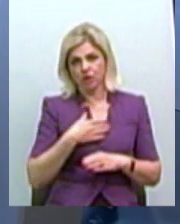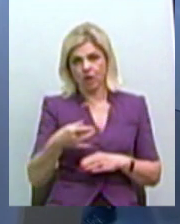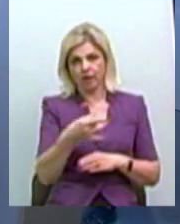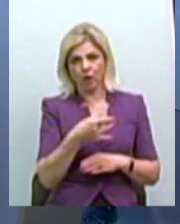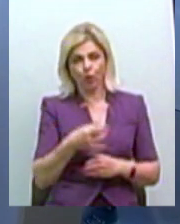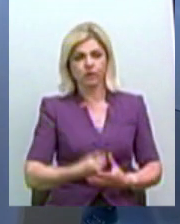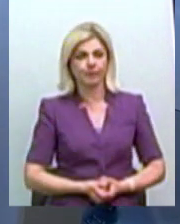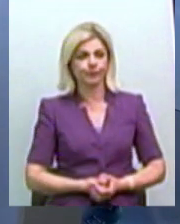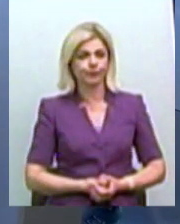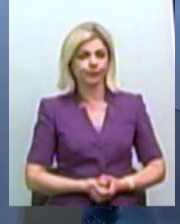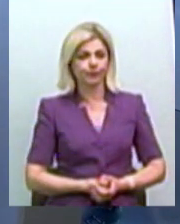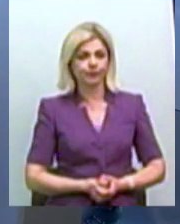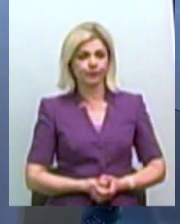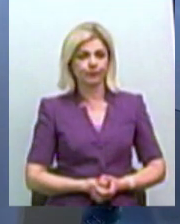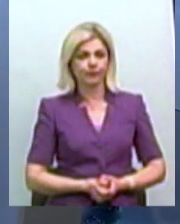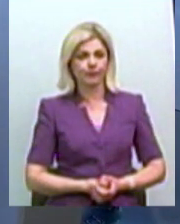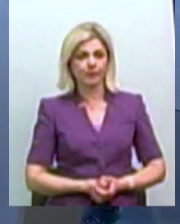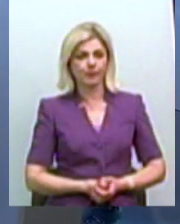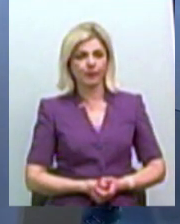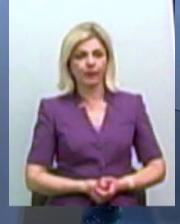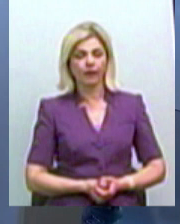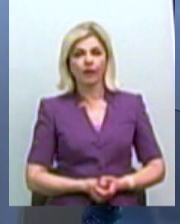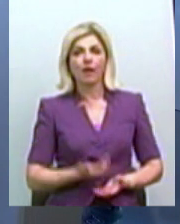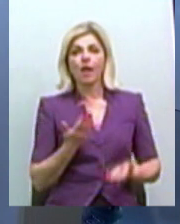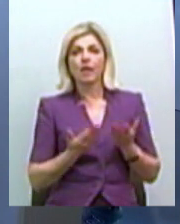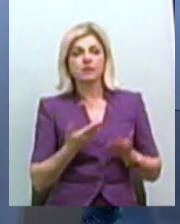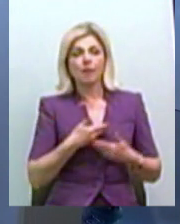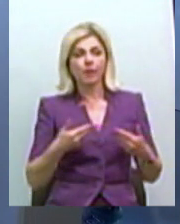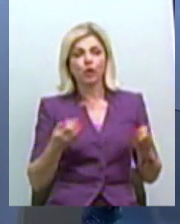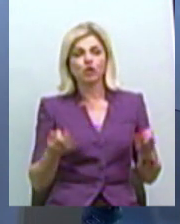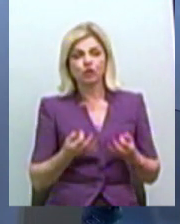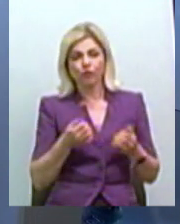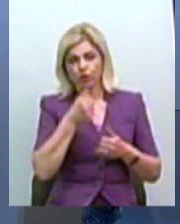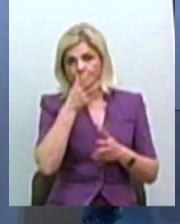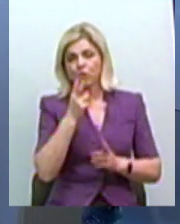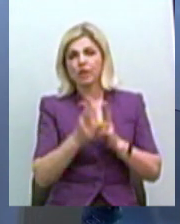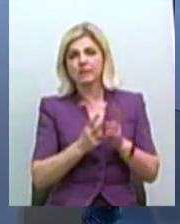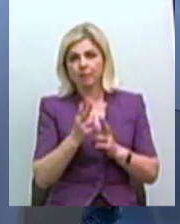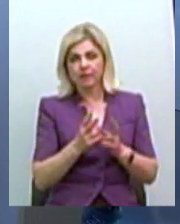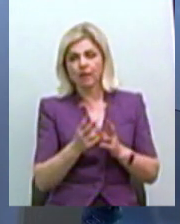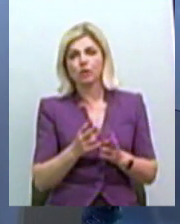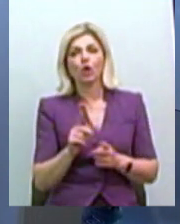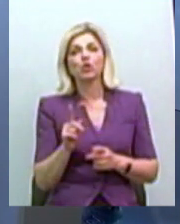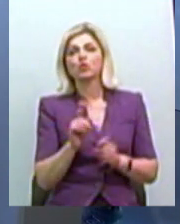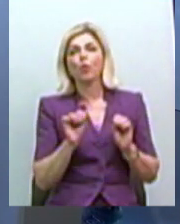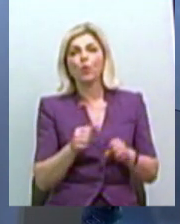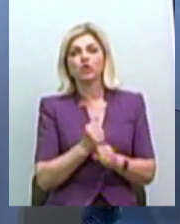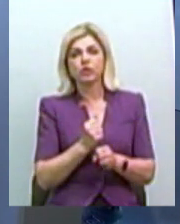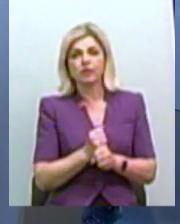запитать, что мы ничего не можем сделать с глобальными процессами, что, какие проблемы мы можем решить из тех, которые уже существуют? Ну, вы